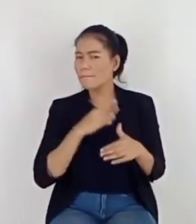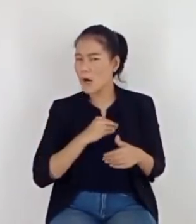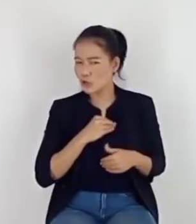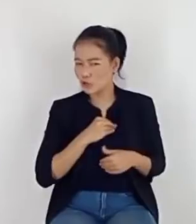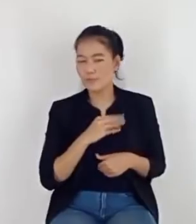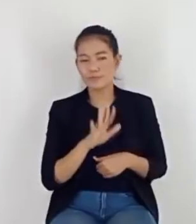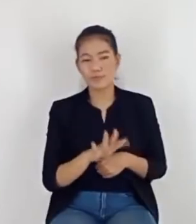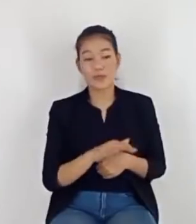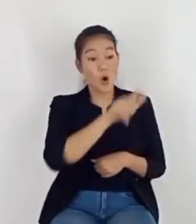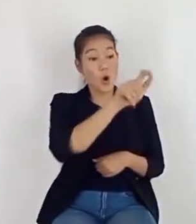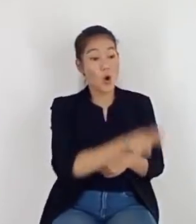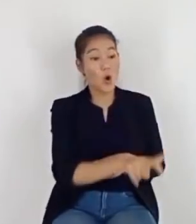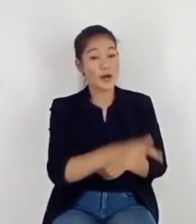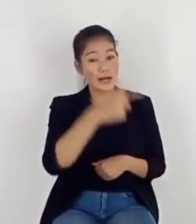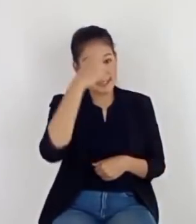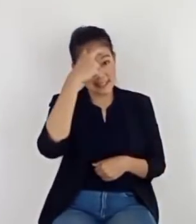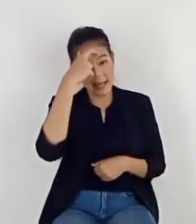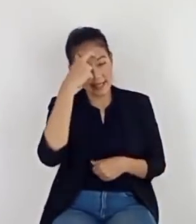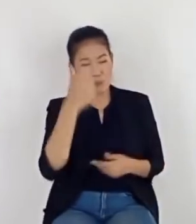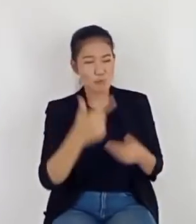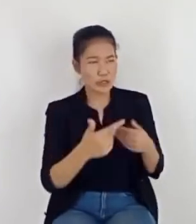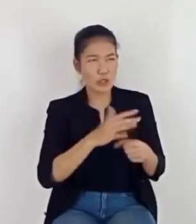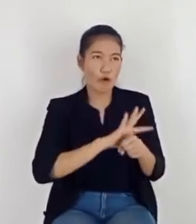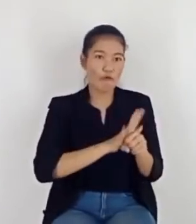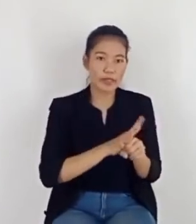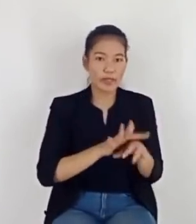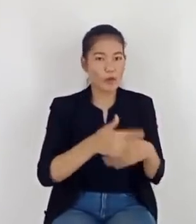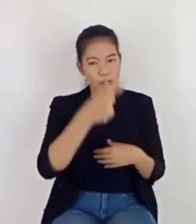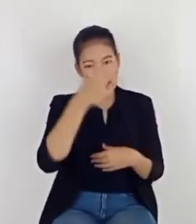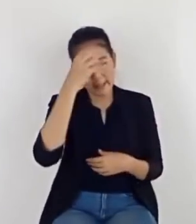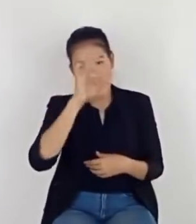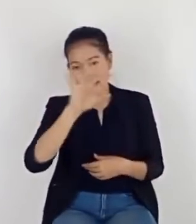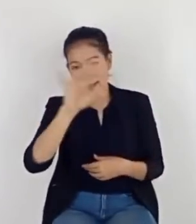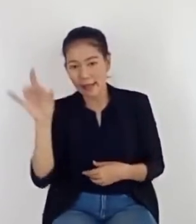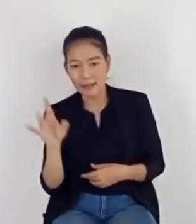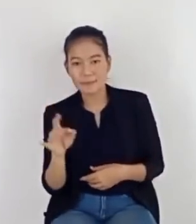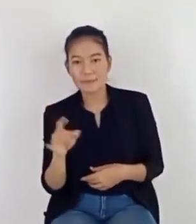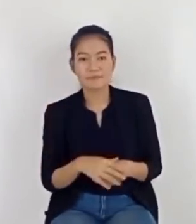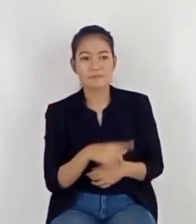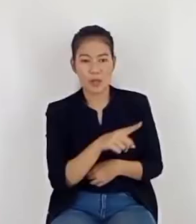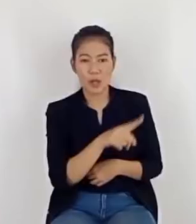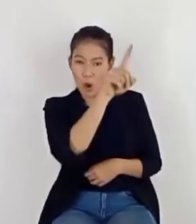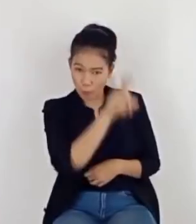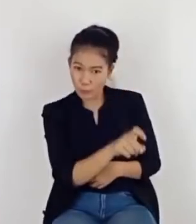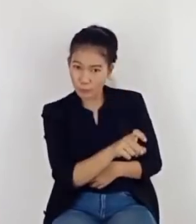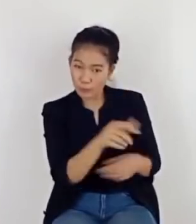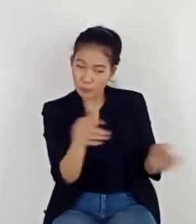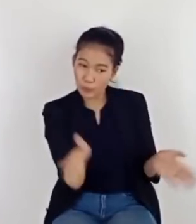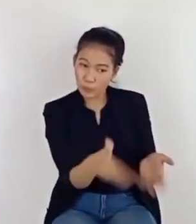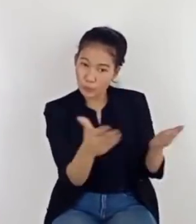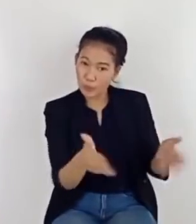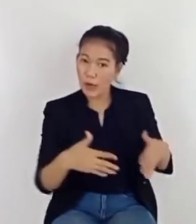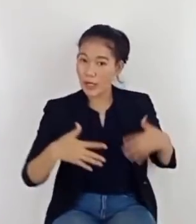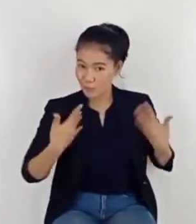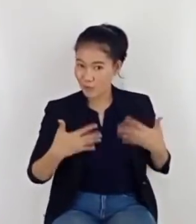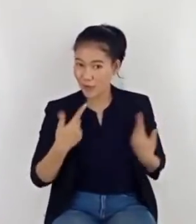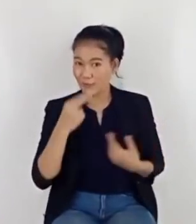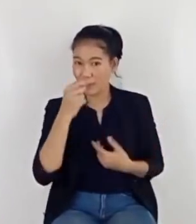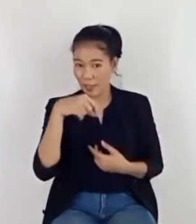Orang sakit karena COVID atau penyakit lainnya perlu penghiburan dari